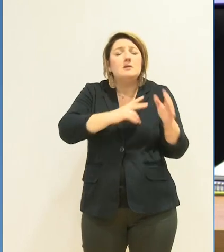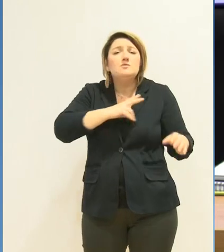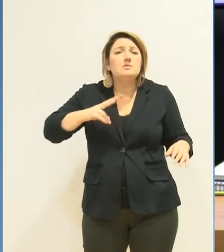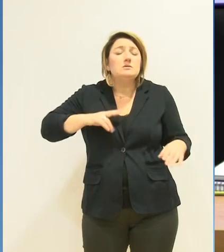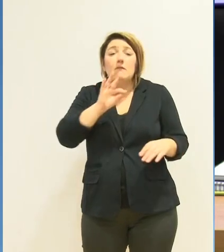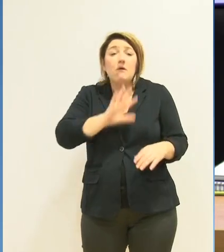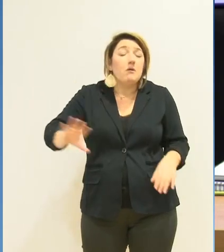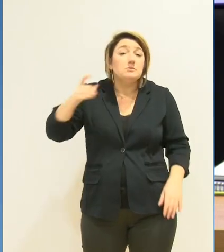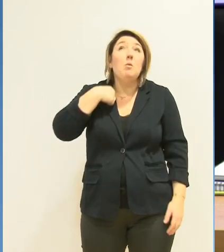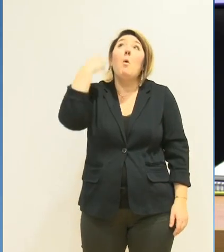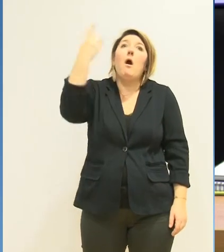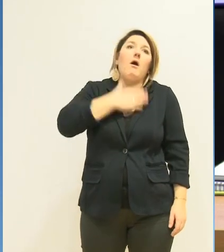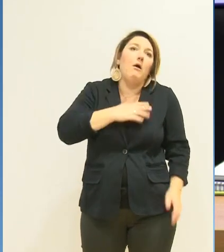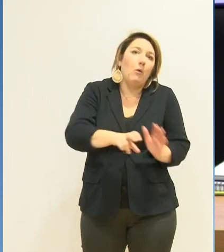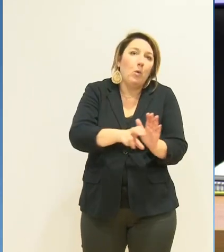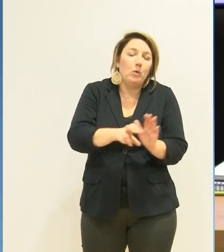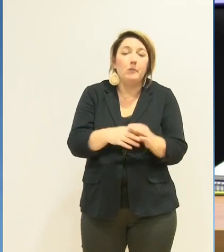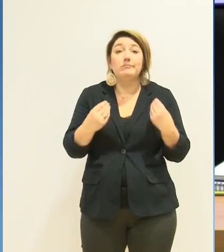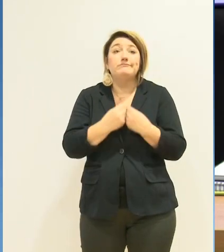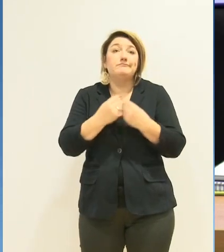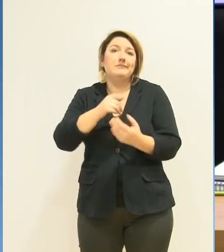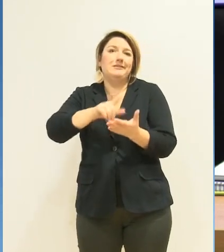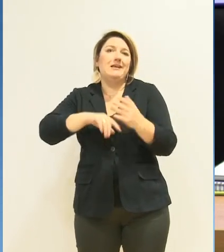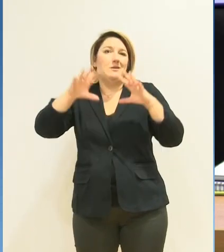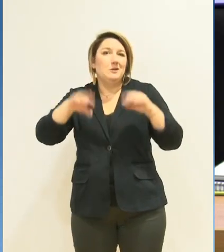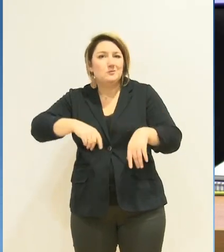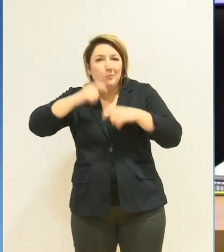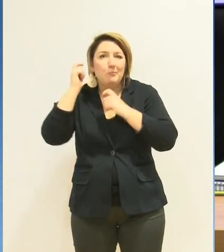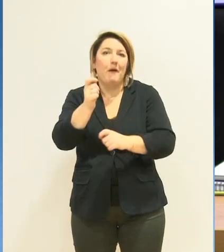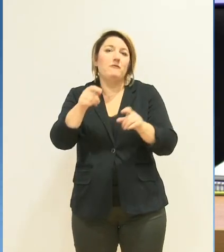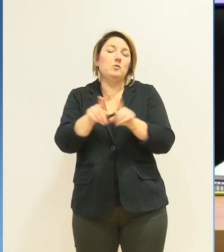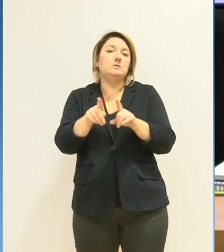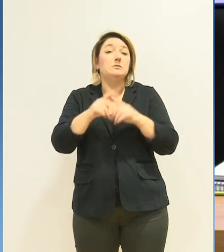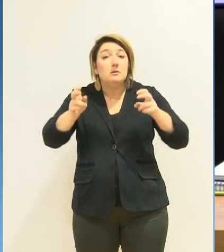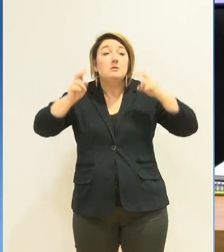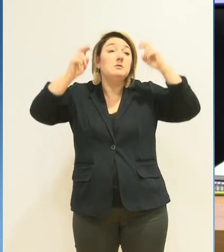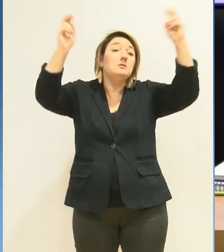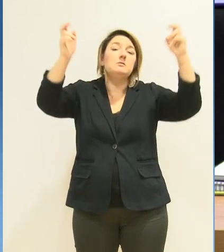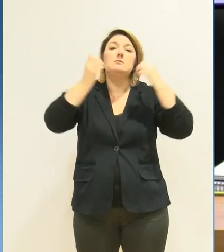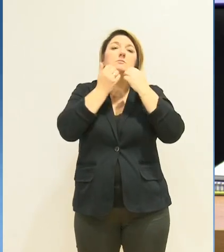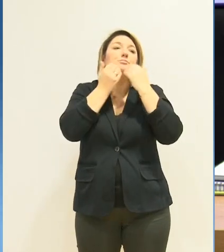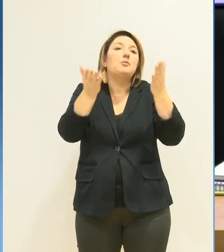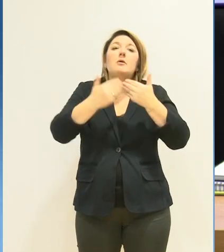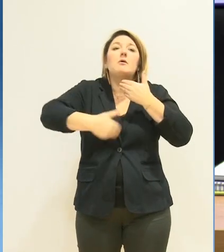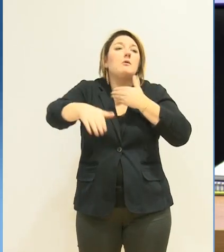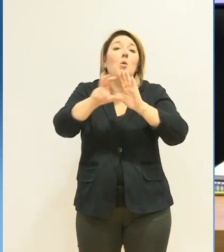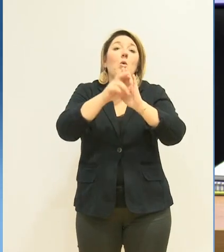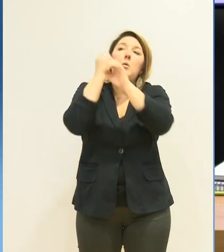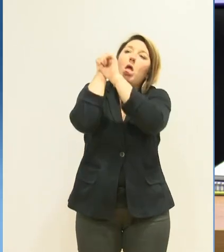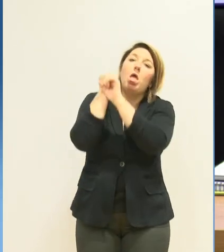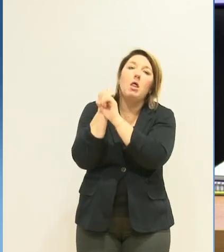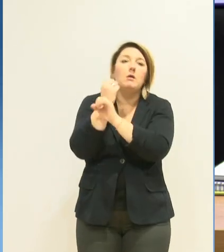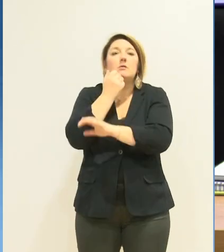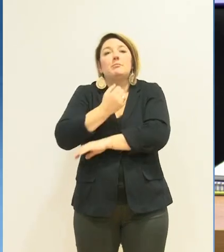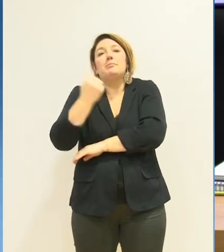déjà très bien classés hélas sur la taxe d'habitation va pas en plus ajouter de la fiscalité aux grenoblois